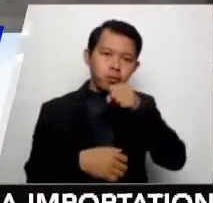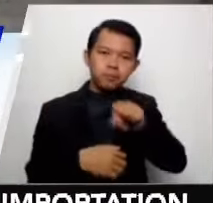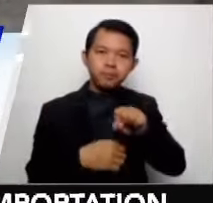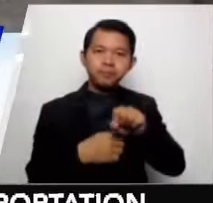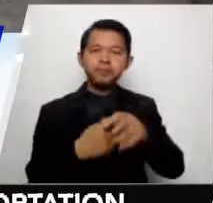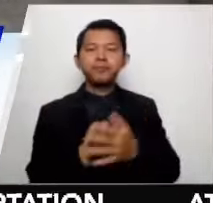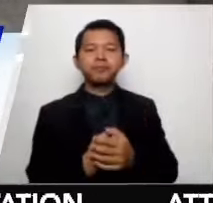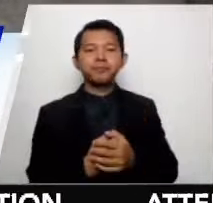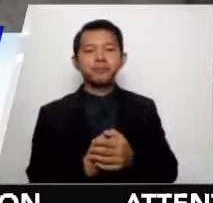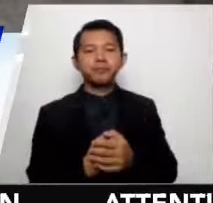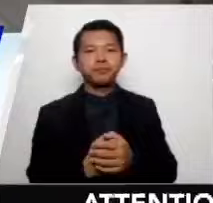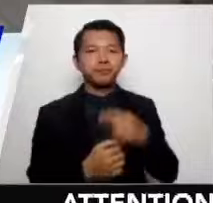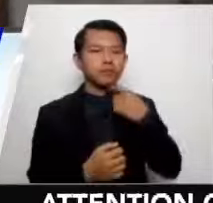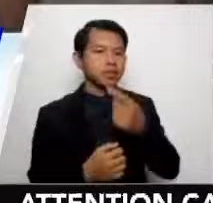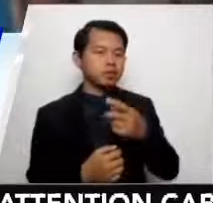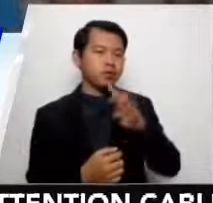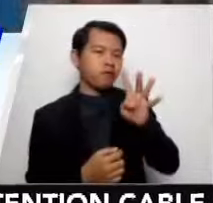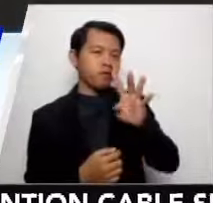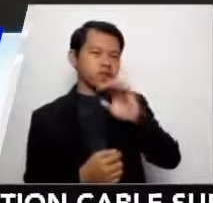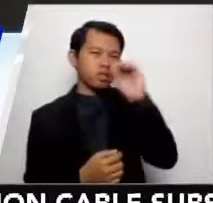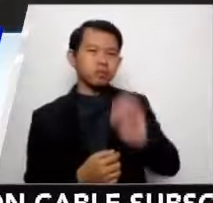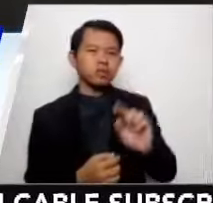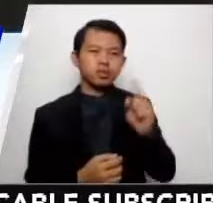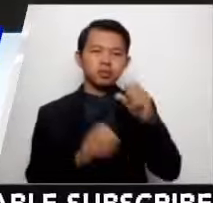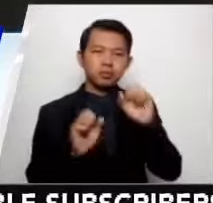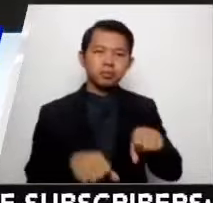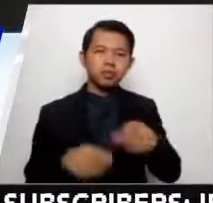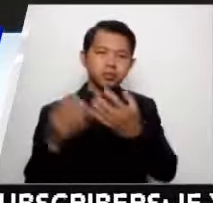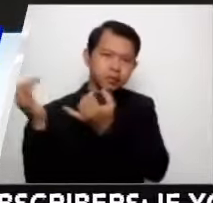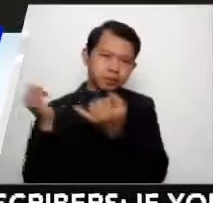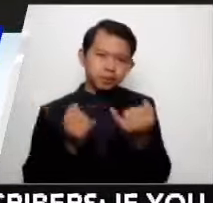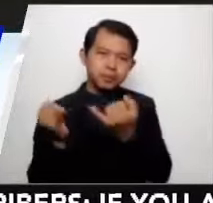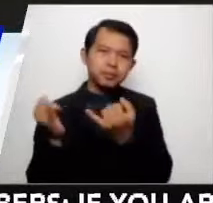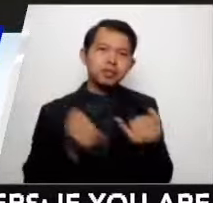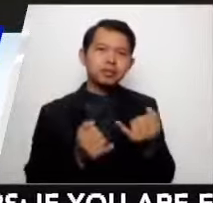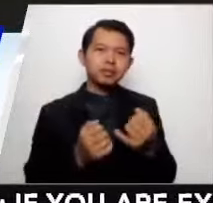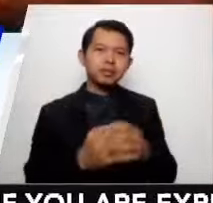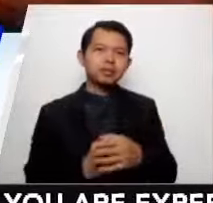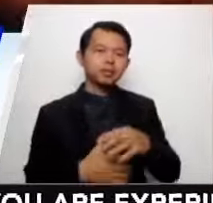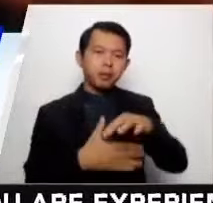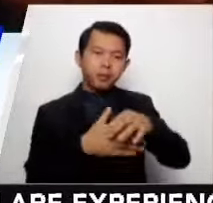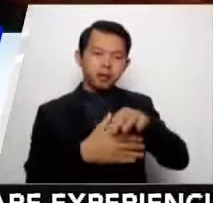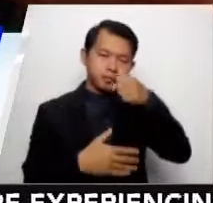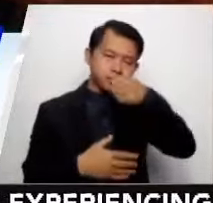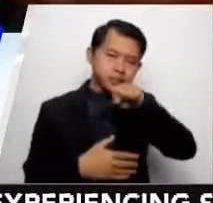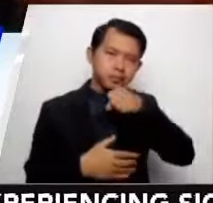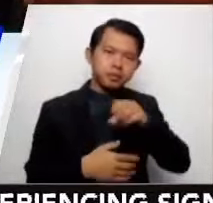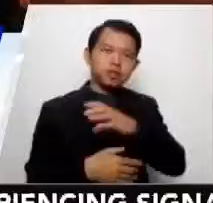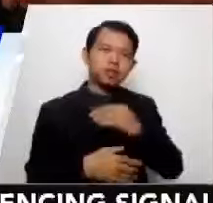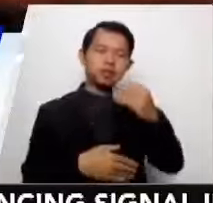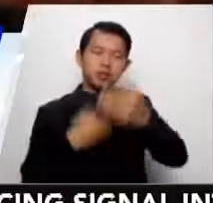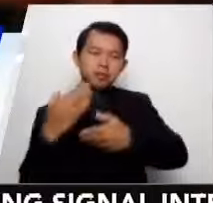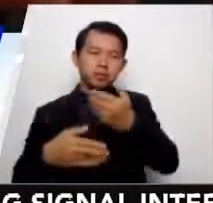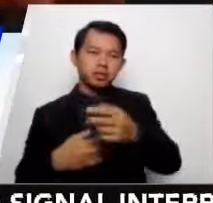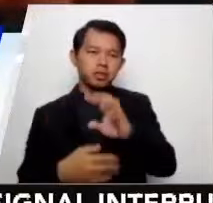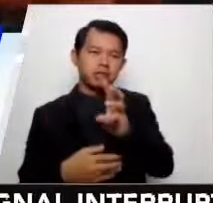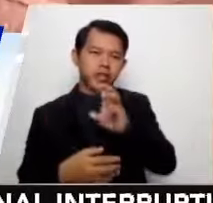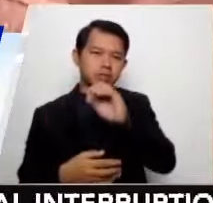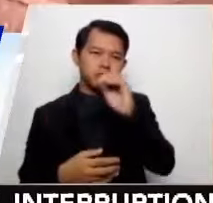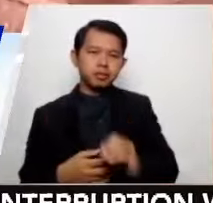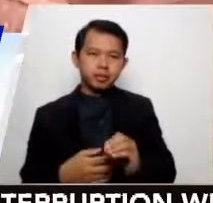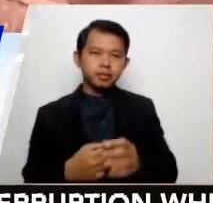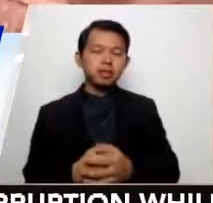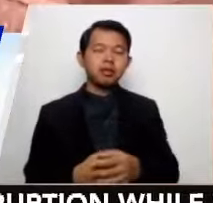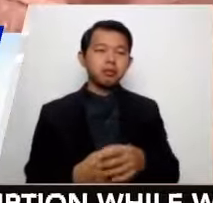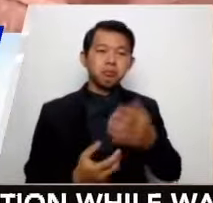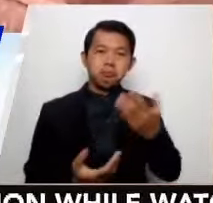40% ang minimum access volume ng meat traders habang 60% sa mga processors. Babala nila, posible daw itong magdulot ng